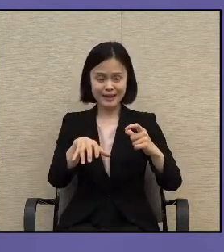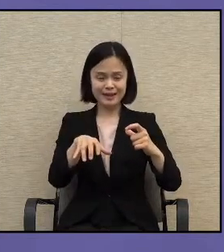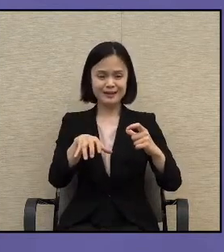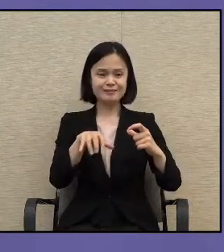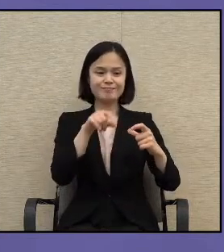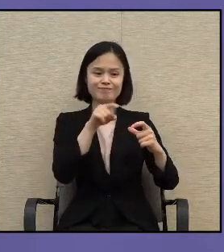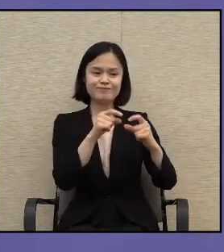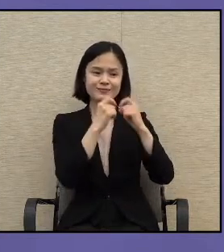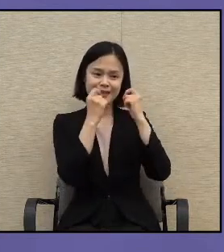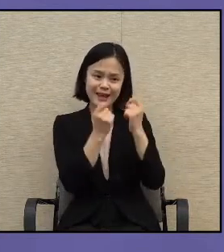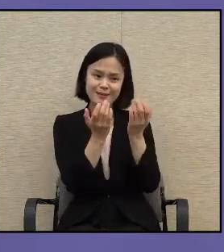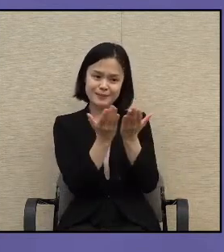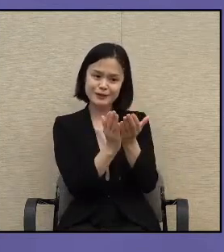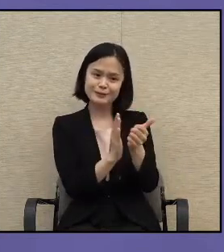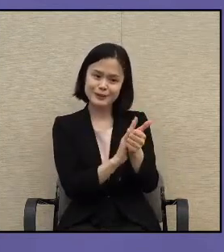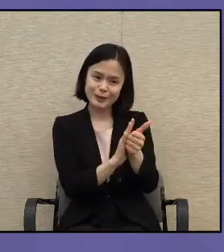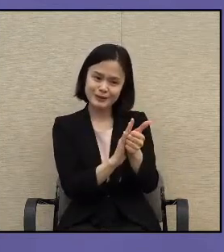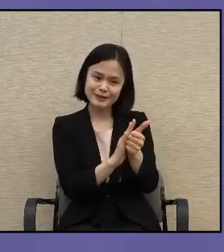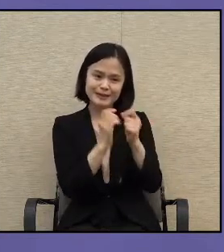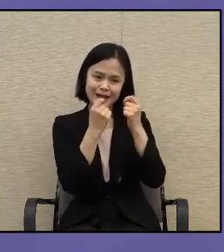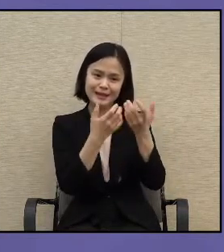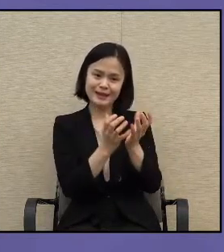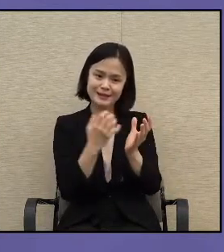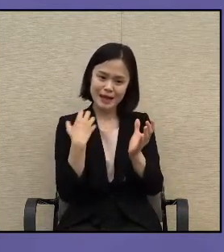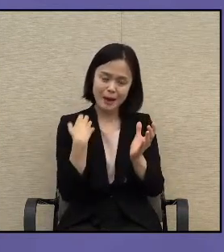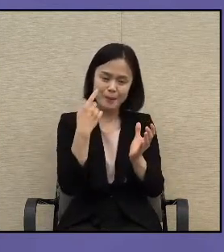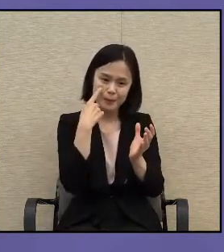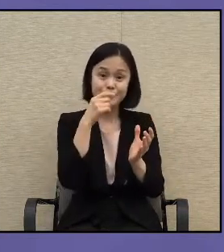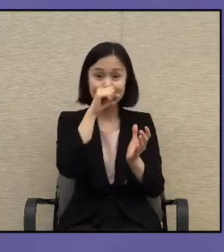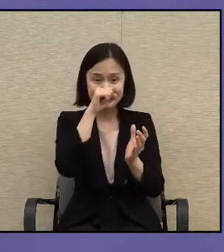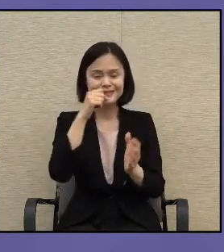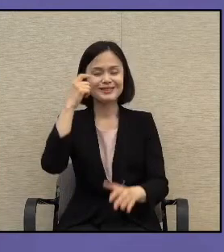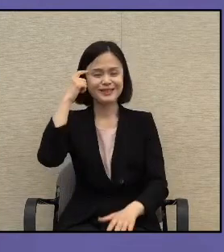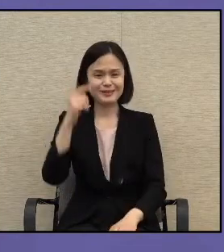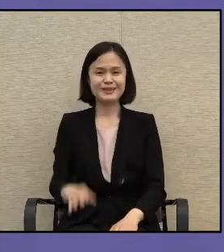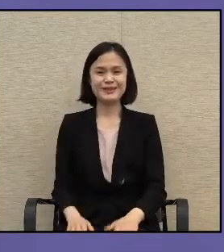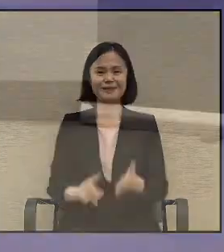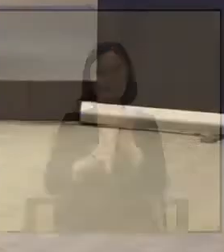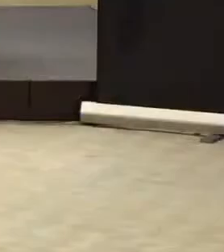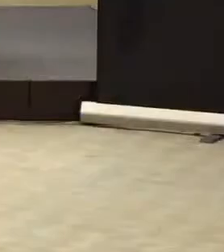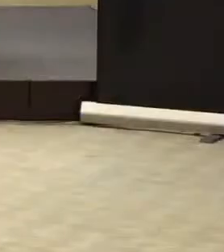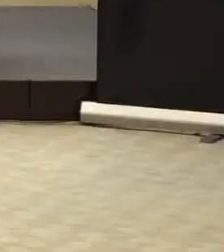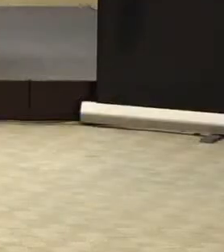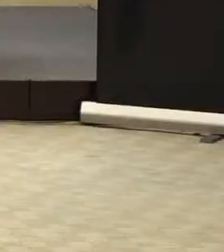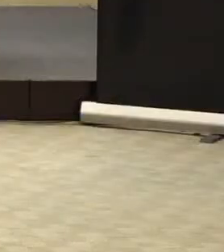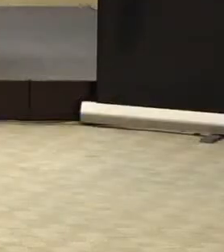그런 몫들이 아니겠는가라고 생각이 됩니다. 네, 이렇게 발표 마치도록 하겠습니다. 감사합니다.